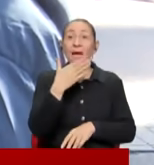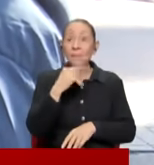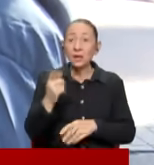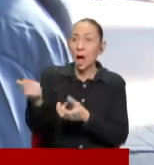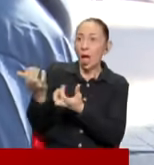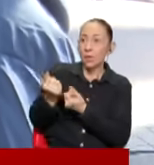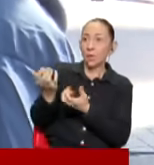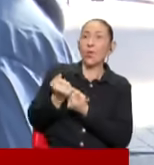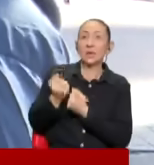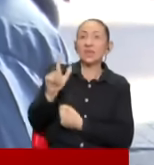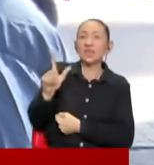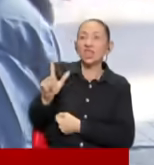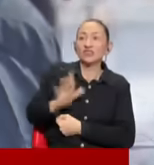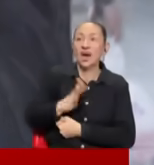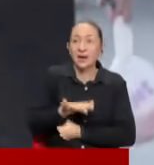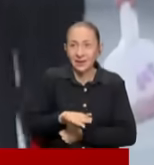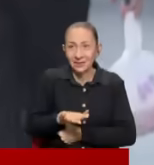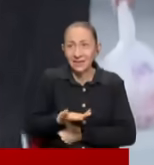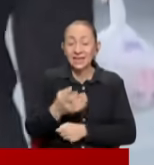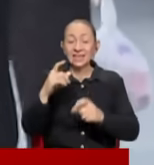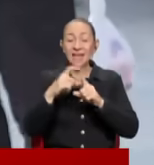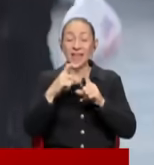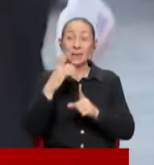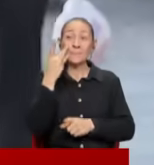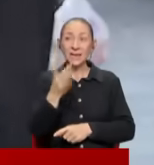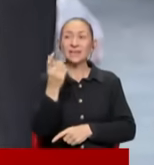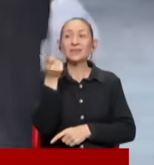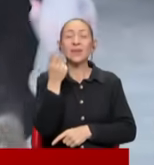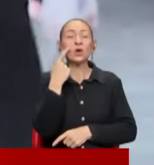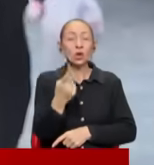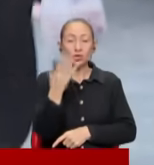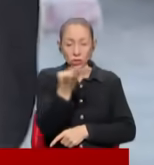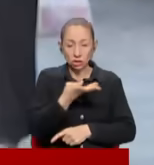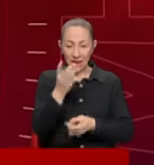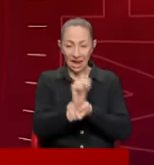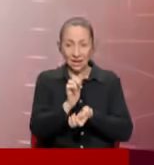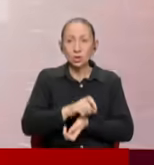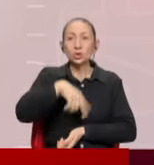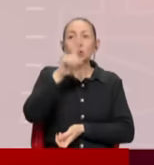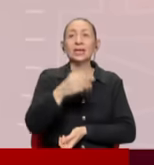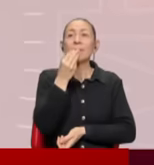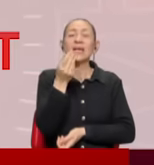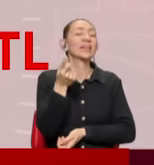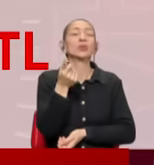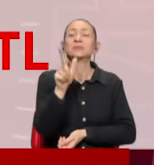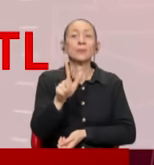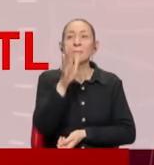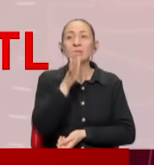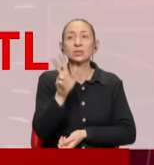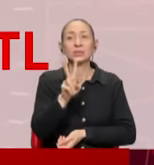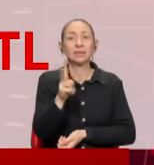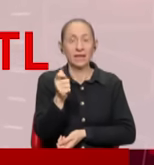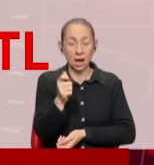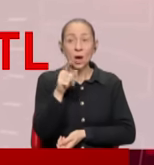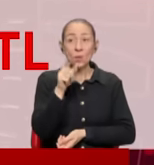emekliler fitreye muhtaç kaldılar. Diyanet'in belirlediği rakama göre 4 kişilik bir ailenin günlük yemek ihtiyacı 520